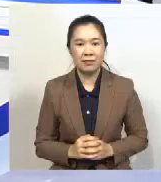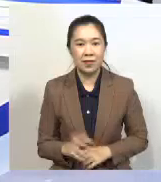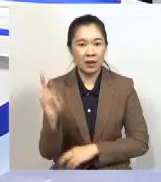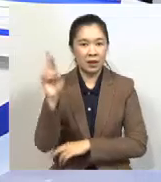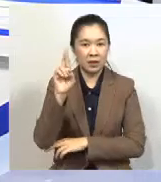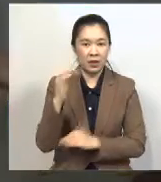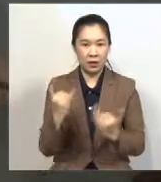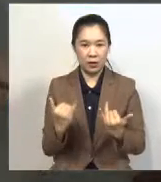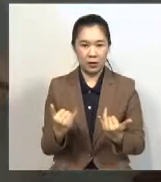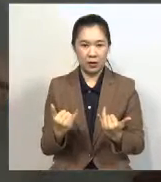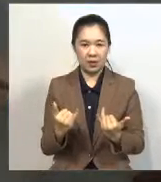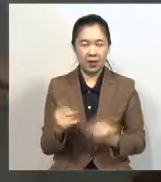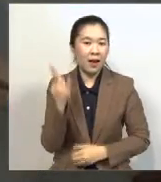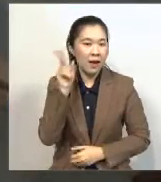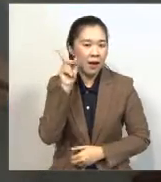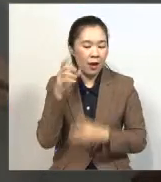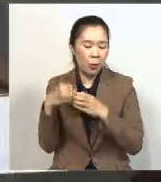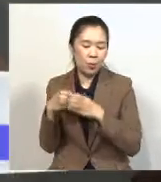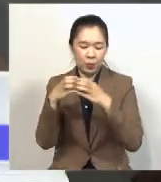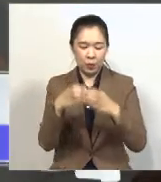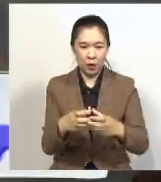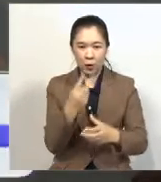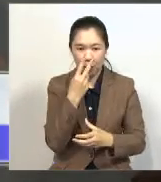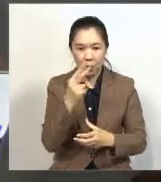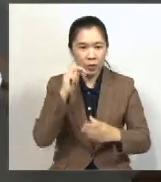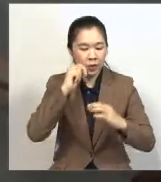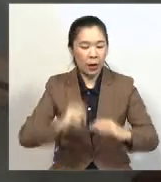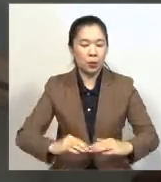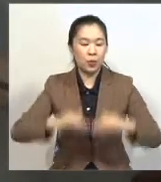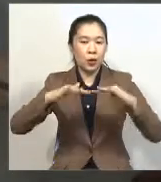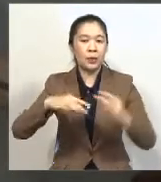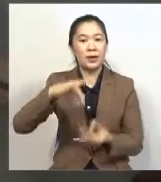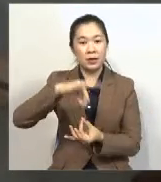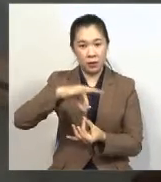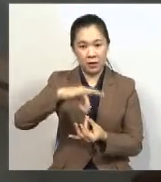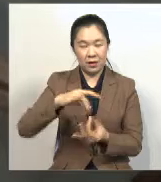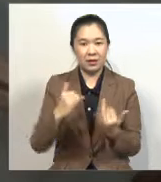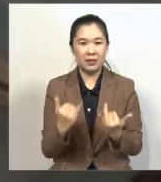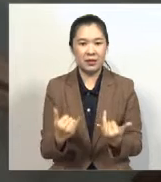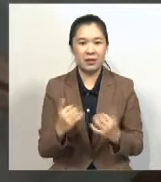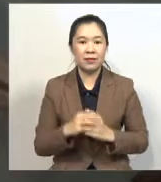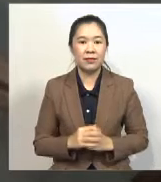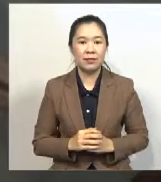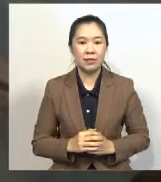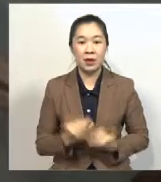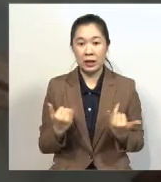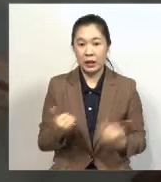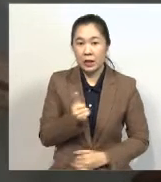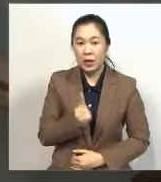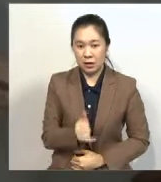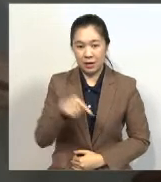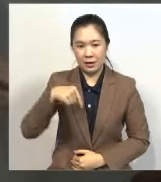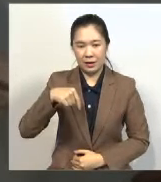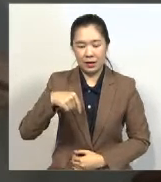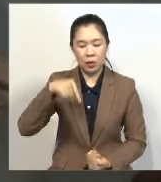ที่ยงวันนี้นะคะทีมข่าว NDT ยังคงเกาะติดสถานการณ์น้ำท่วมที่จังหวัดสุโขทัยอยู่อย่างต่อเนื่องค่ะจุดที่ดิฉันยืนอยู่เป็นชุม